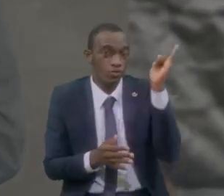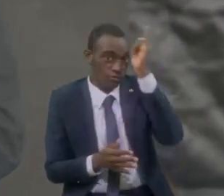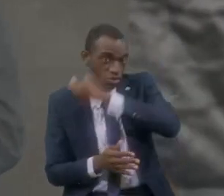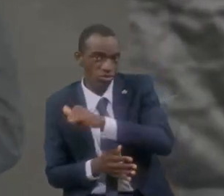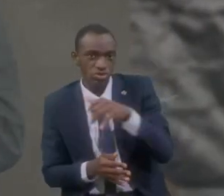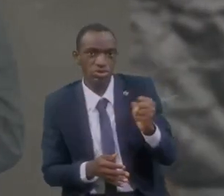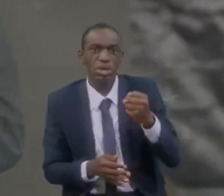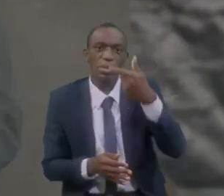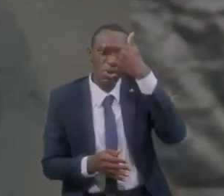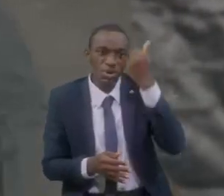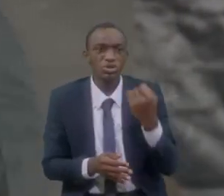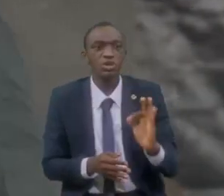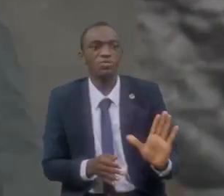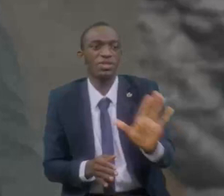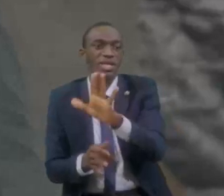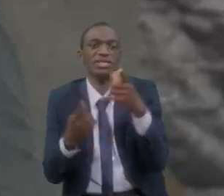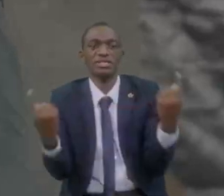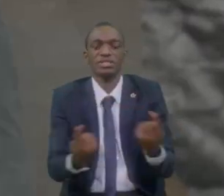Psaume 107, 17.